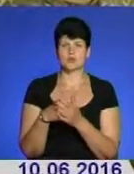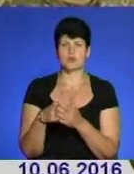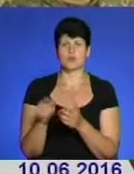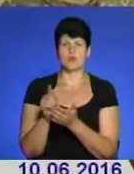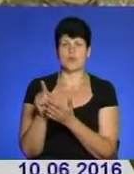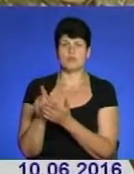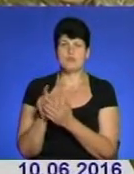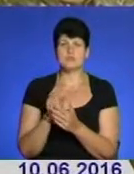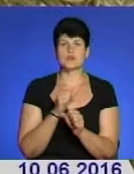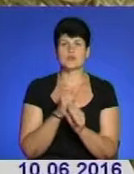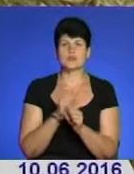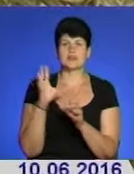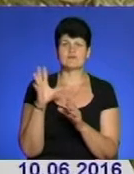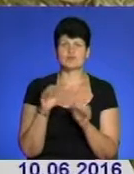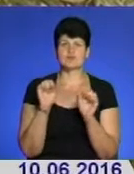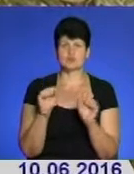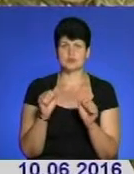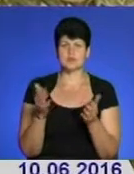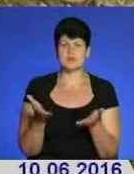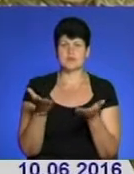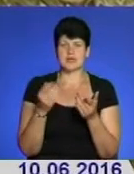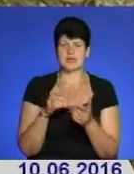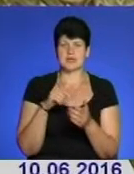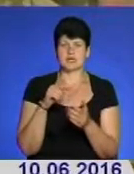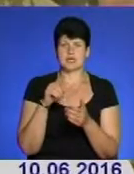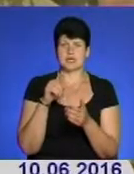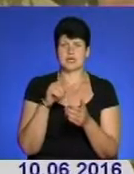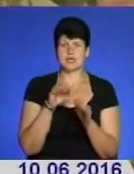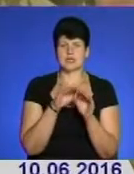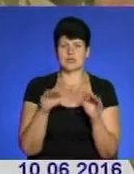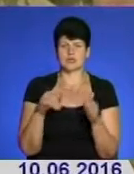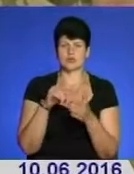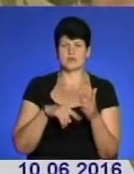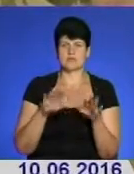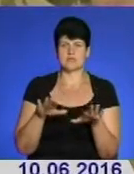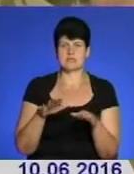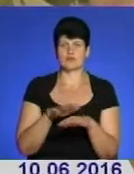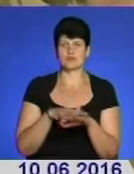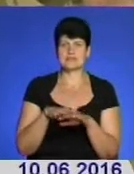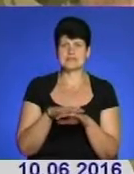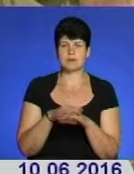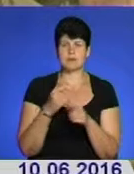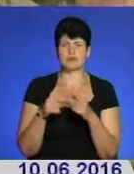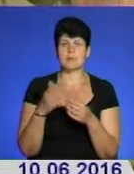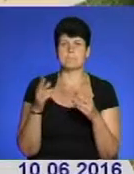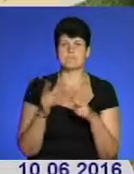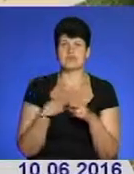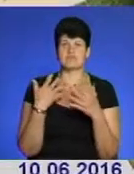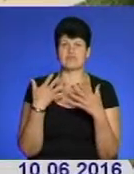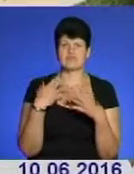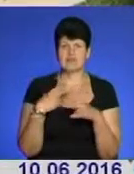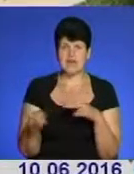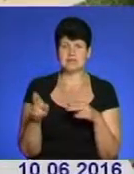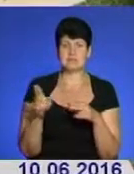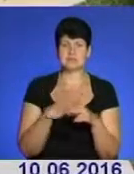на лінії розмежування, а також дотримання та допомога військовій цивільній адміністрації в наведенні порядку. Під час перебування в зоні АТО